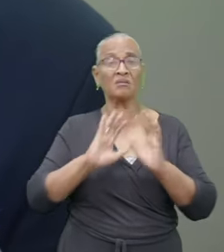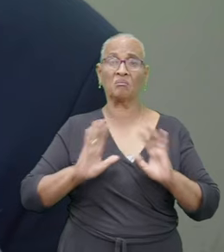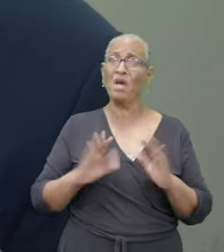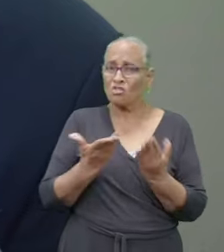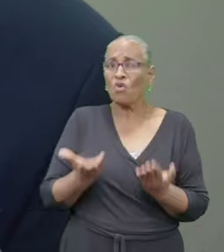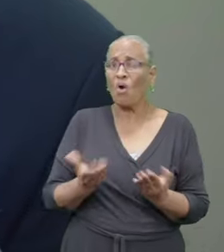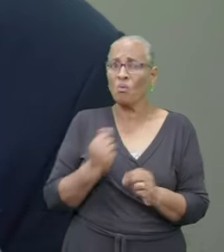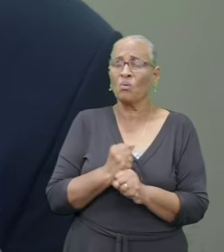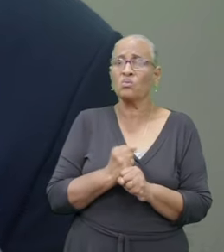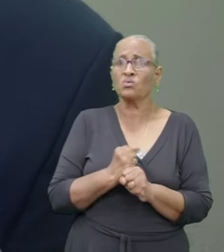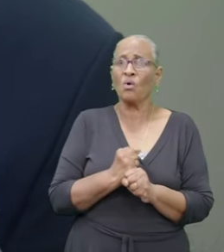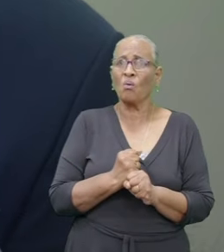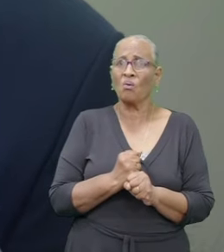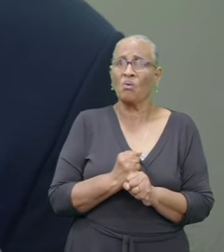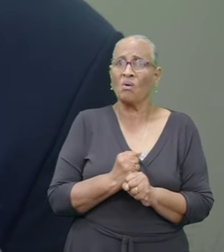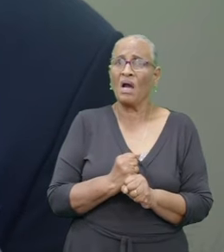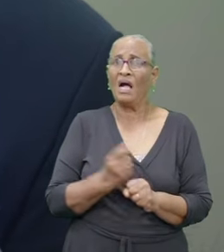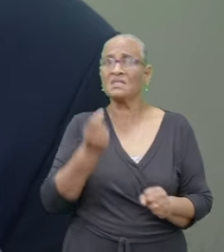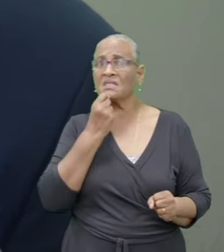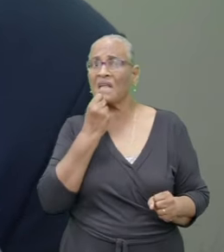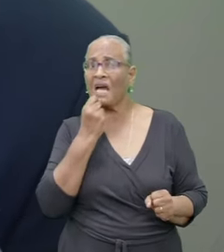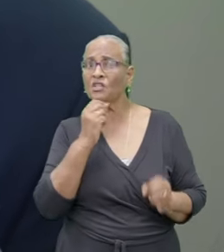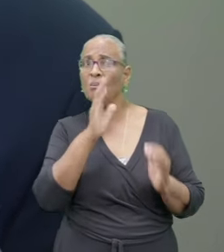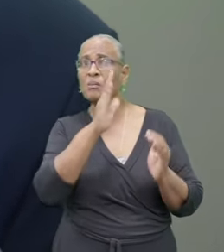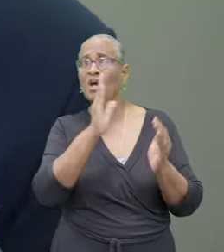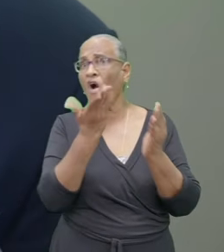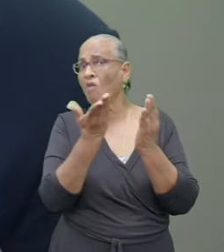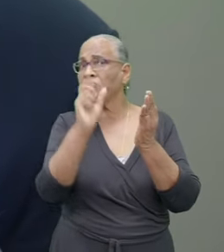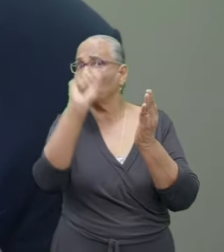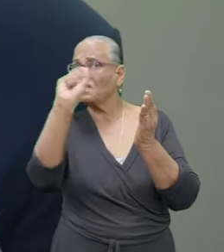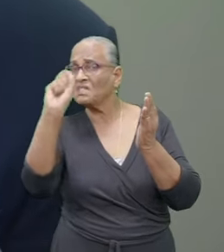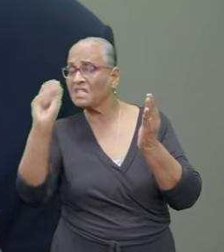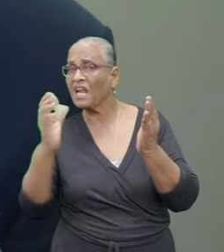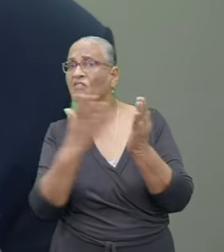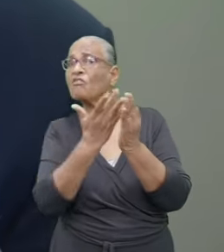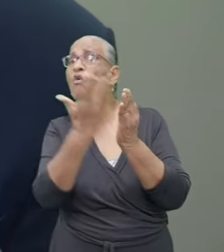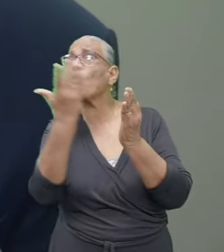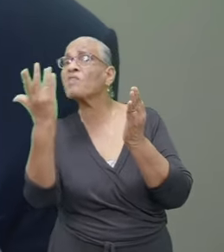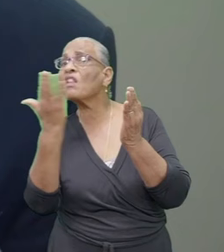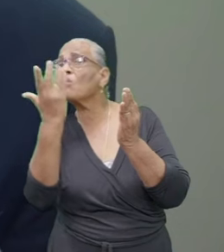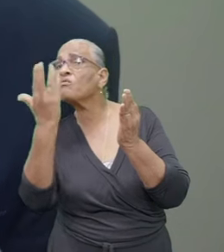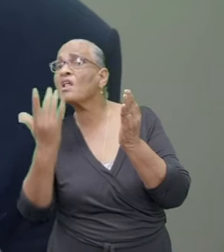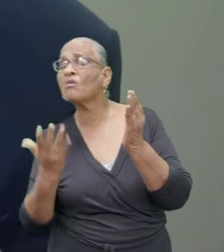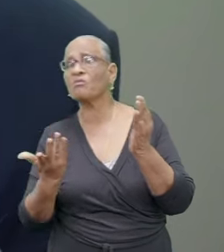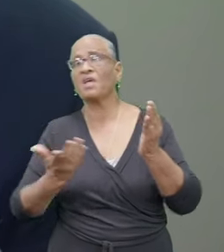het als het gaat om data-analyse en datavergaring. Dus wij geven hier de trend aan.